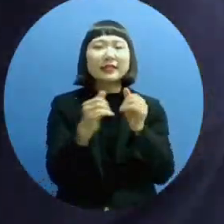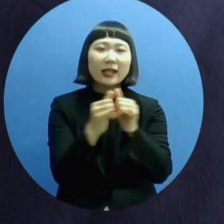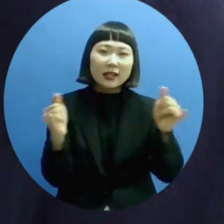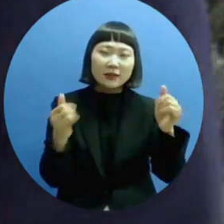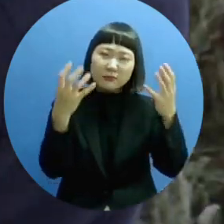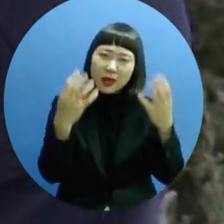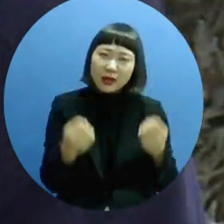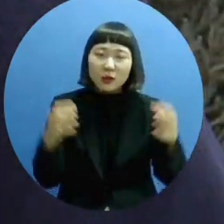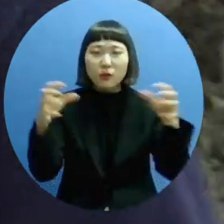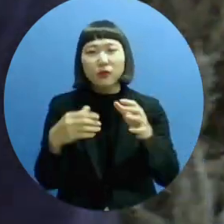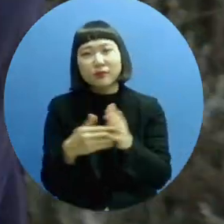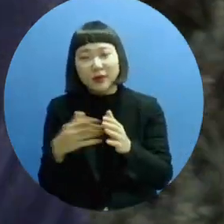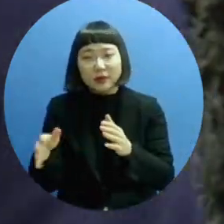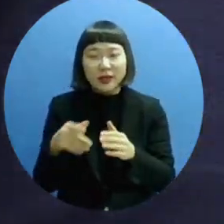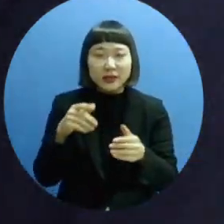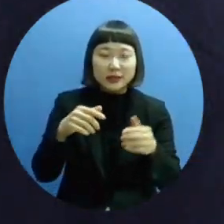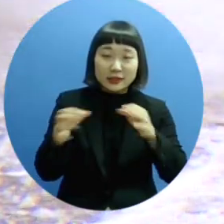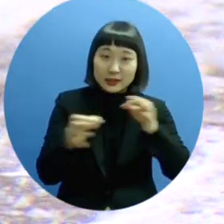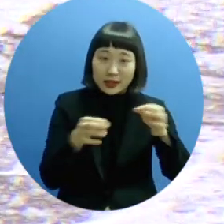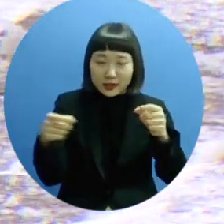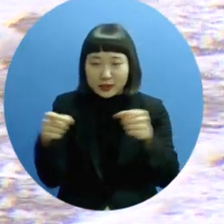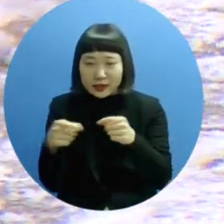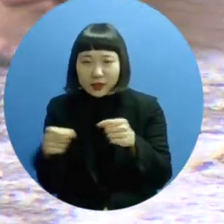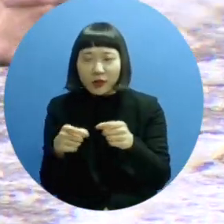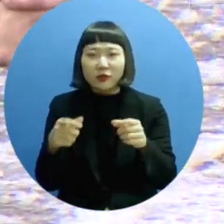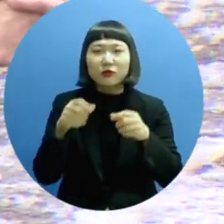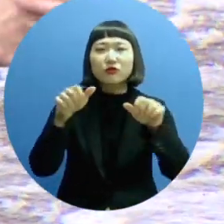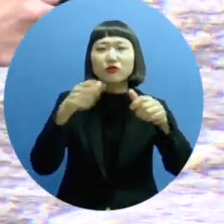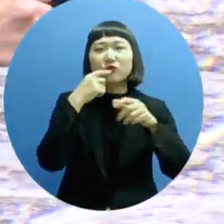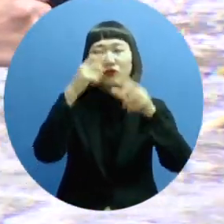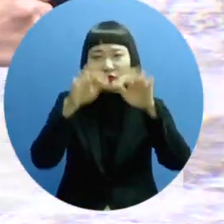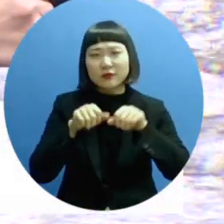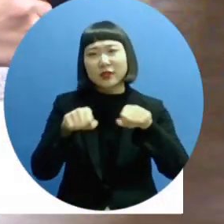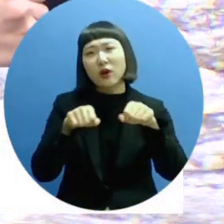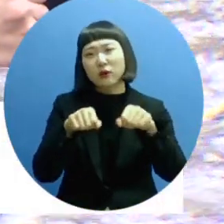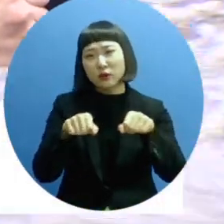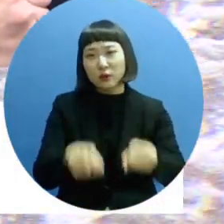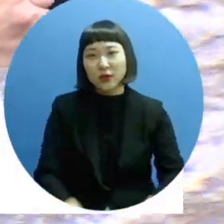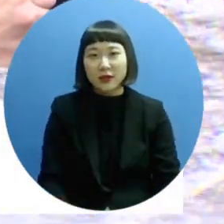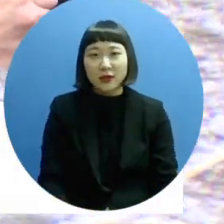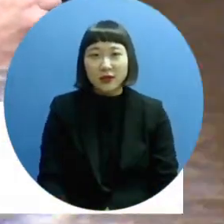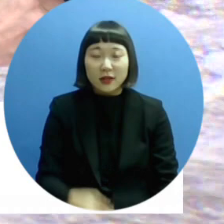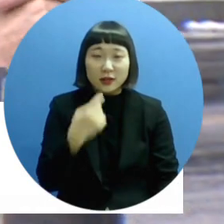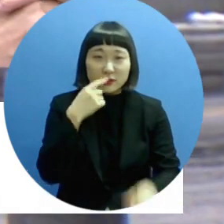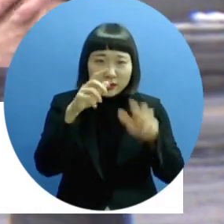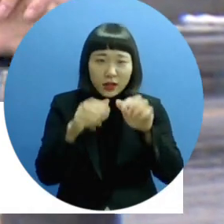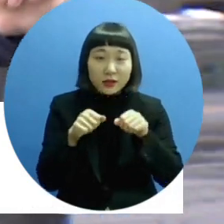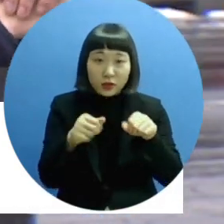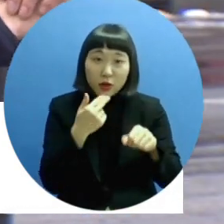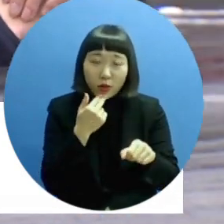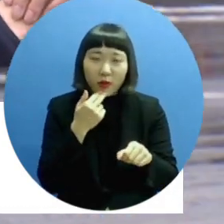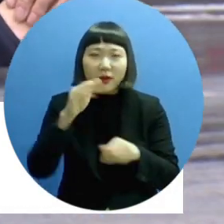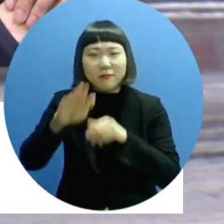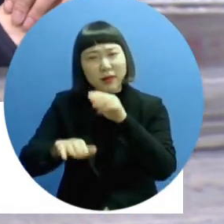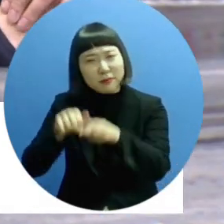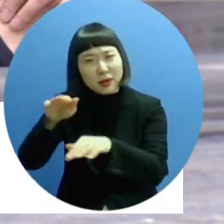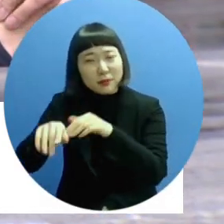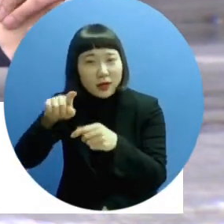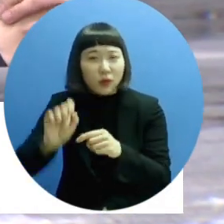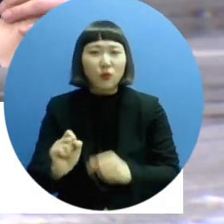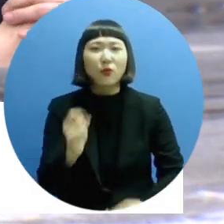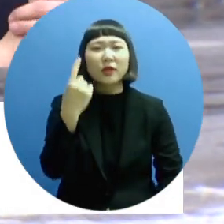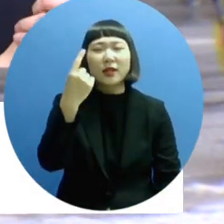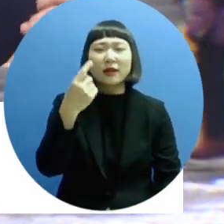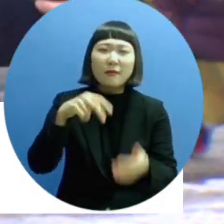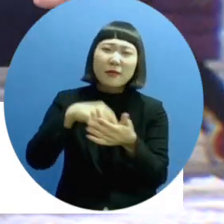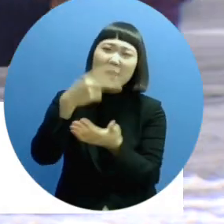눈을 치우느라 구슬땀을 흘립니다. 안 치우면은 사람들이 밟고 지나가면 그 자국 때문에 또 미끄럽거든요. 그래가지고